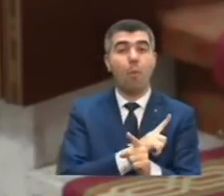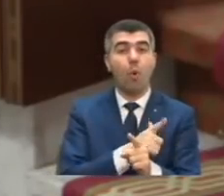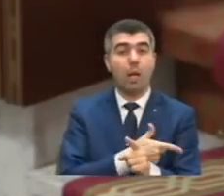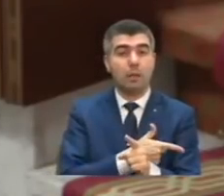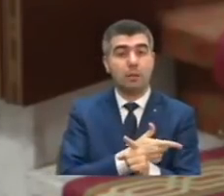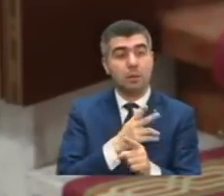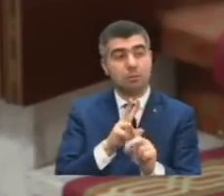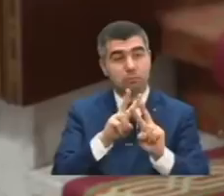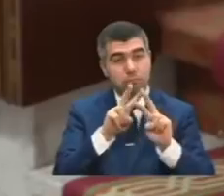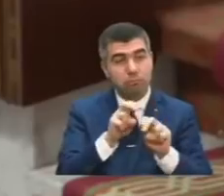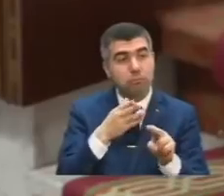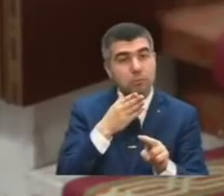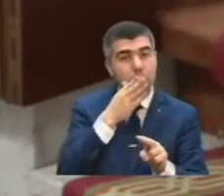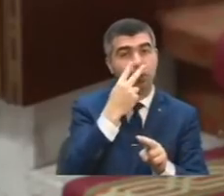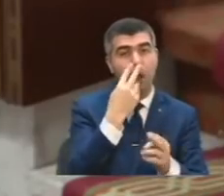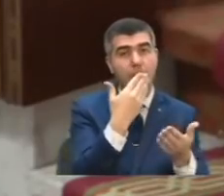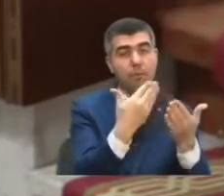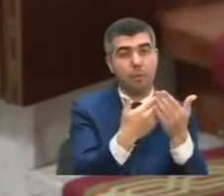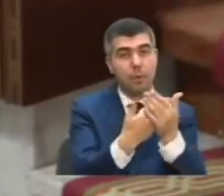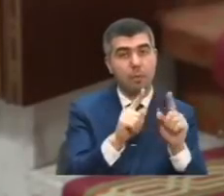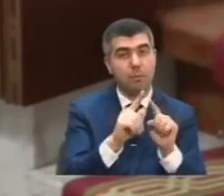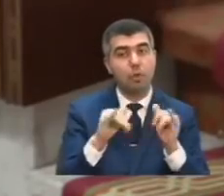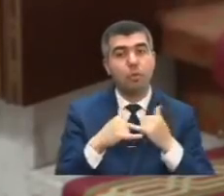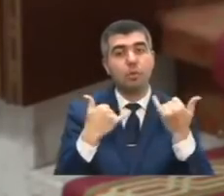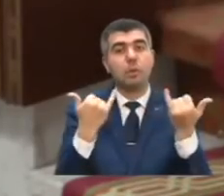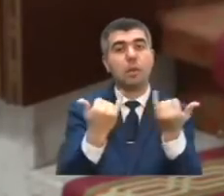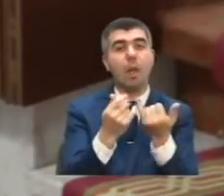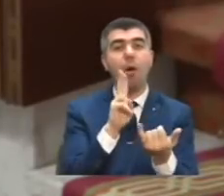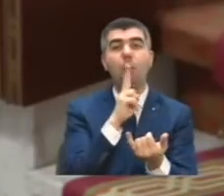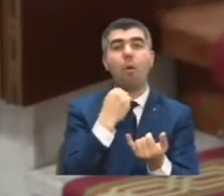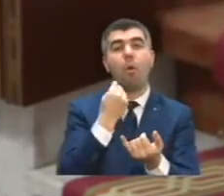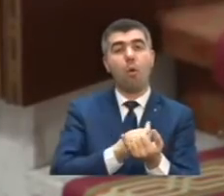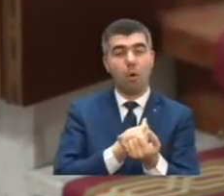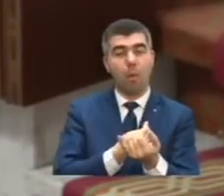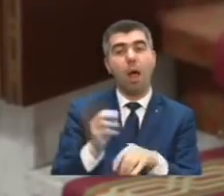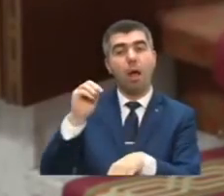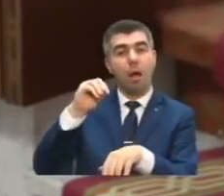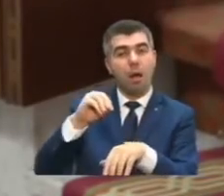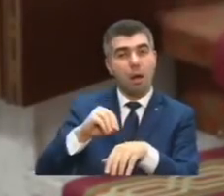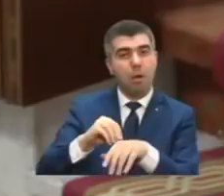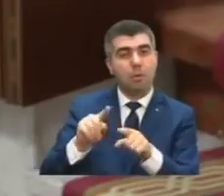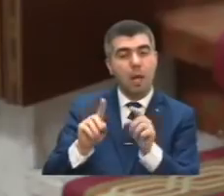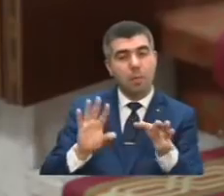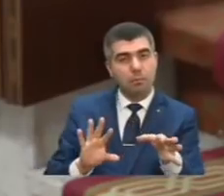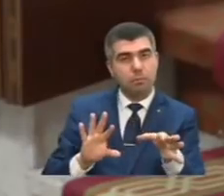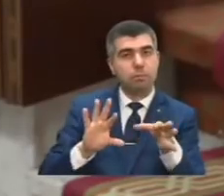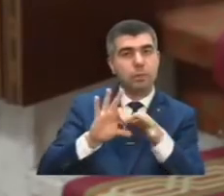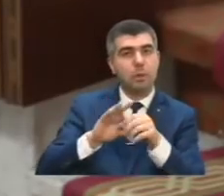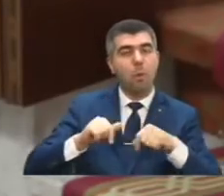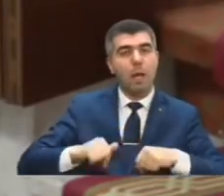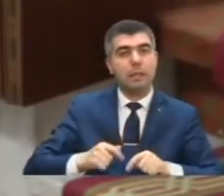في المجلس الحكومي وكانت عليه ملاحظات نحن نشتغل عليه، وقرار مشترك مع وزير الصيد البحري